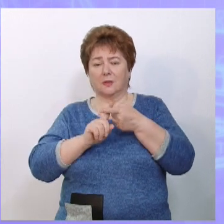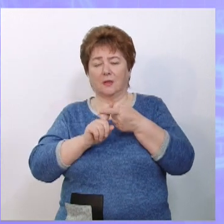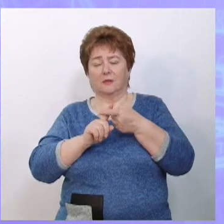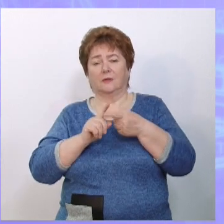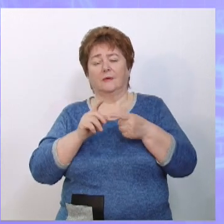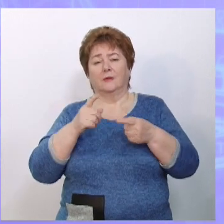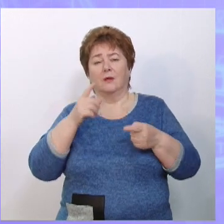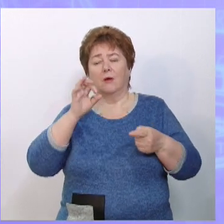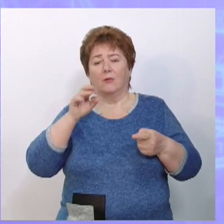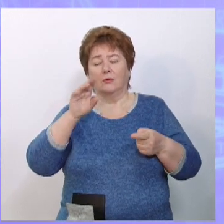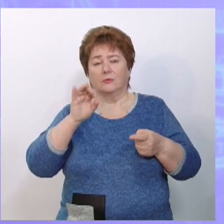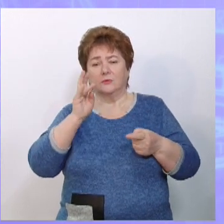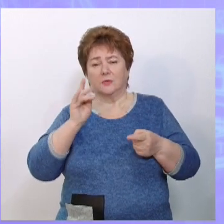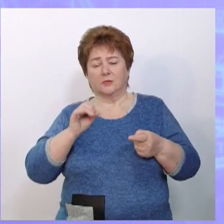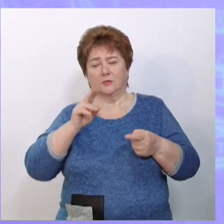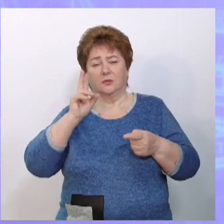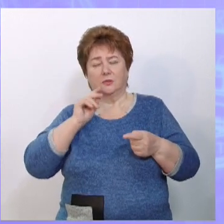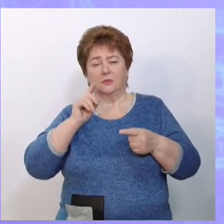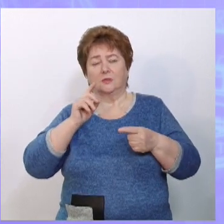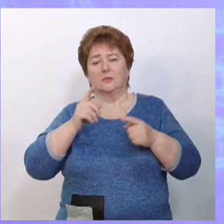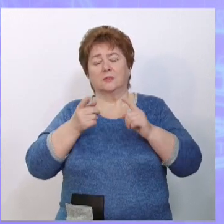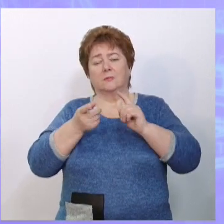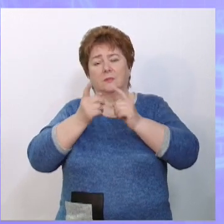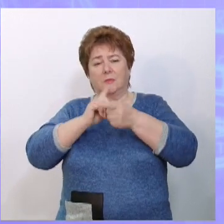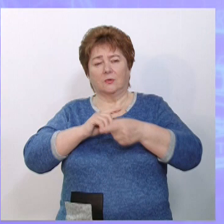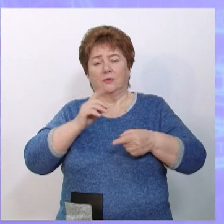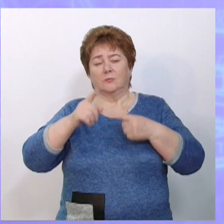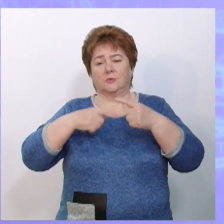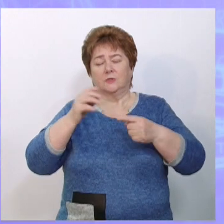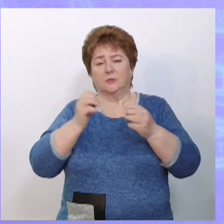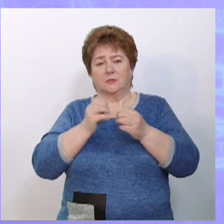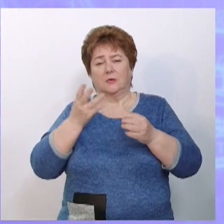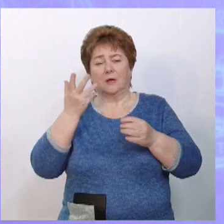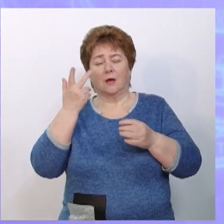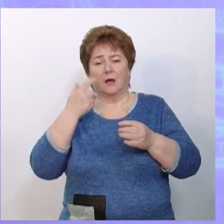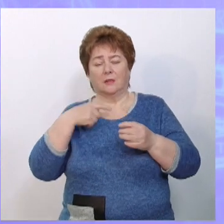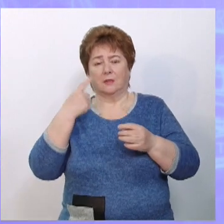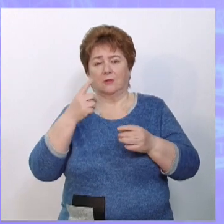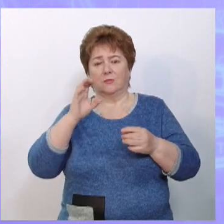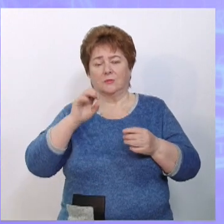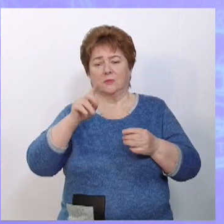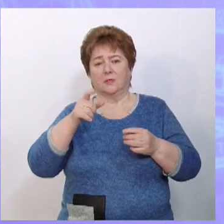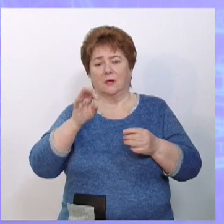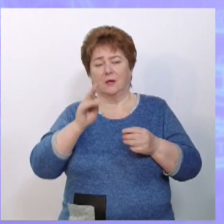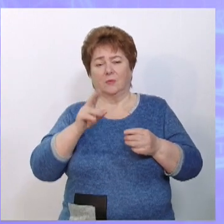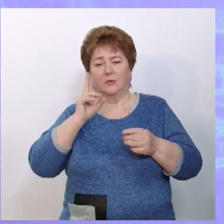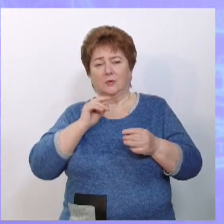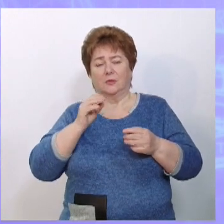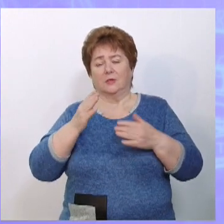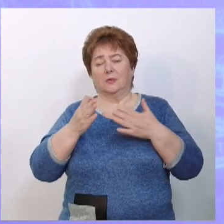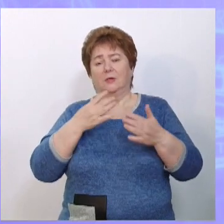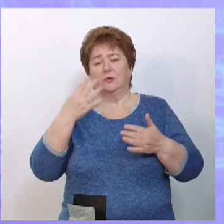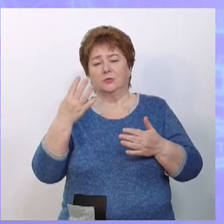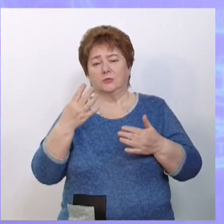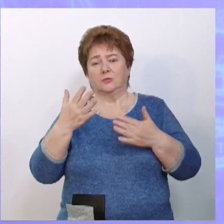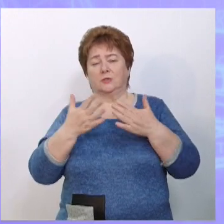складывать однозначные числа с переходом через десяток, Также, когда одно слагаемое число или